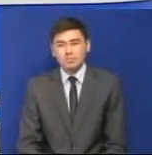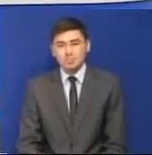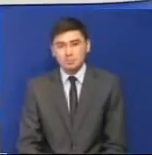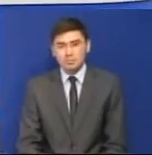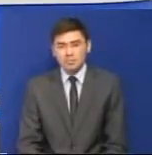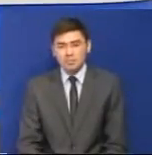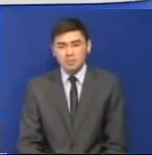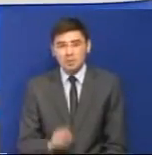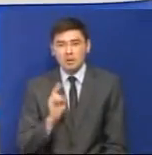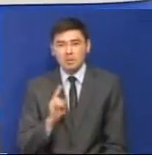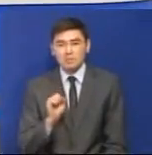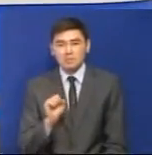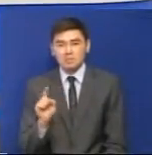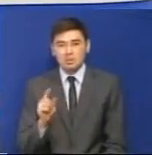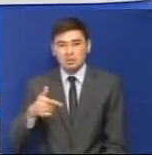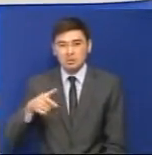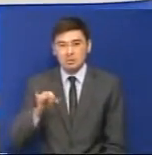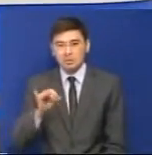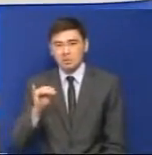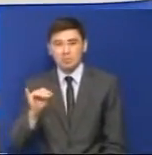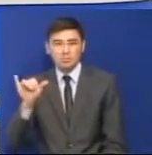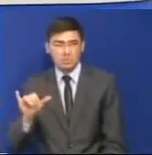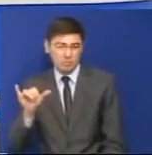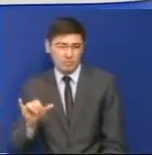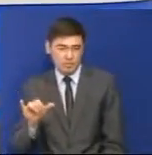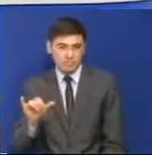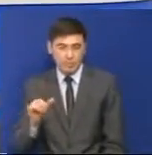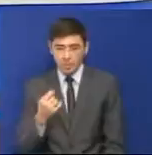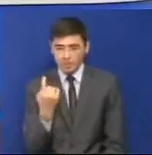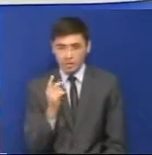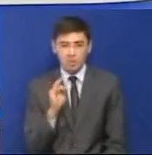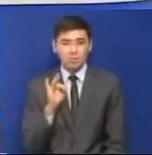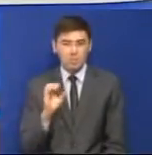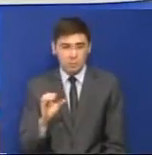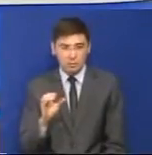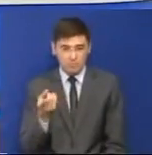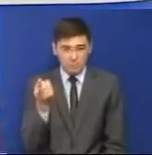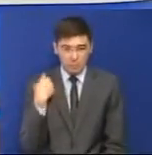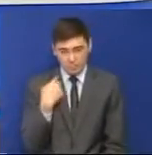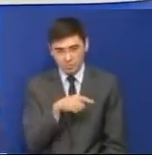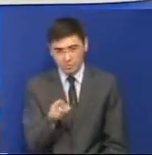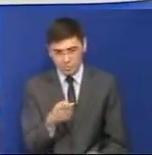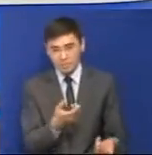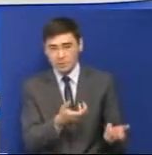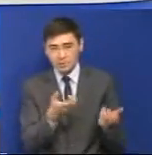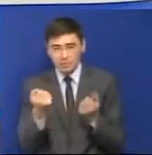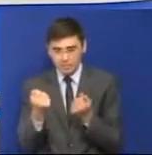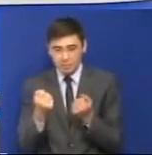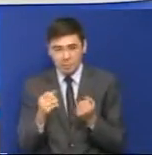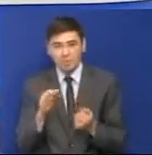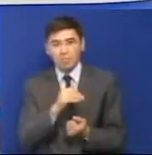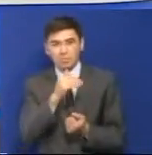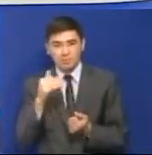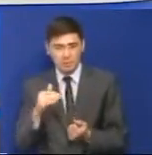Қаламыздағы Қазақ инновациялық гуманитарлық заң университеті бірінші курс студенттерін қабылдау рәсімін өткізді. Шара барысында оқу